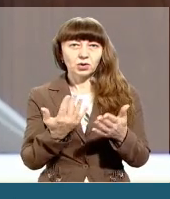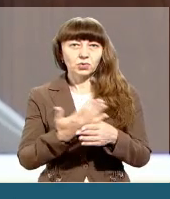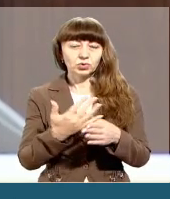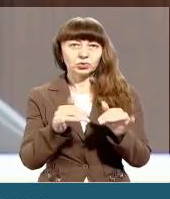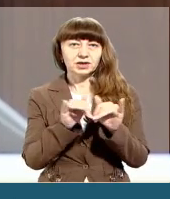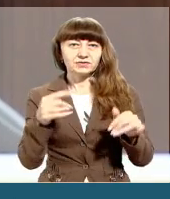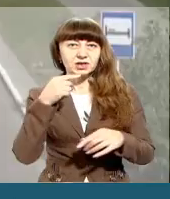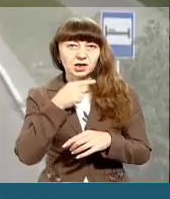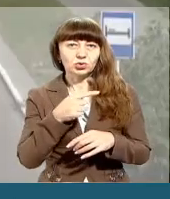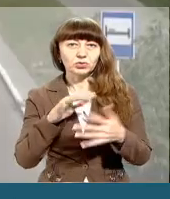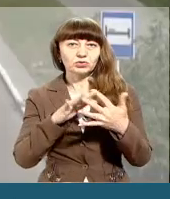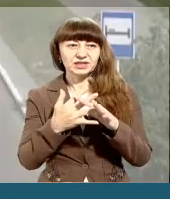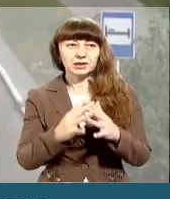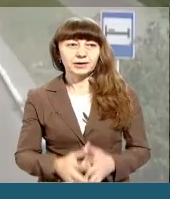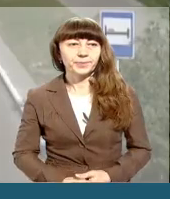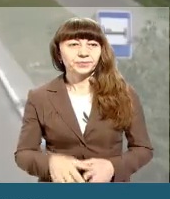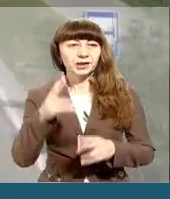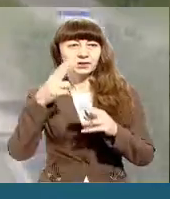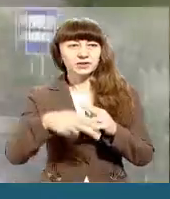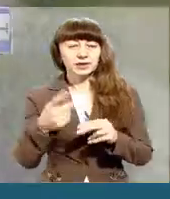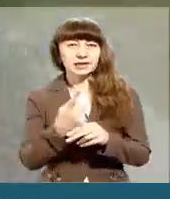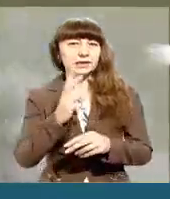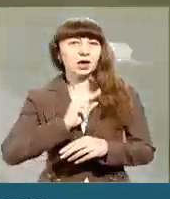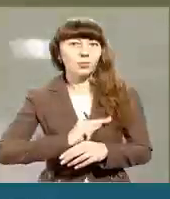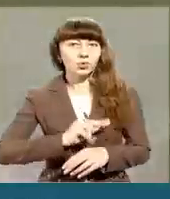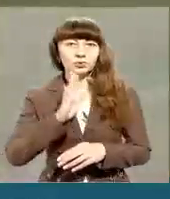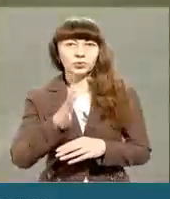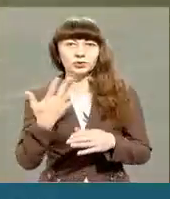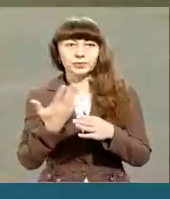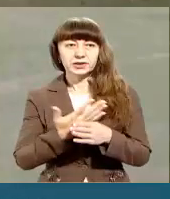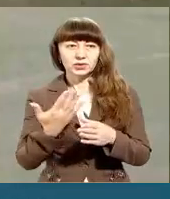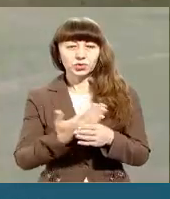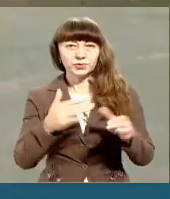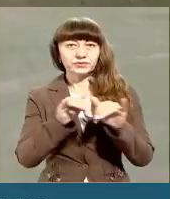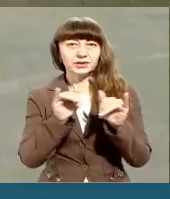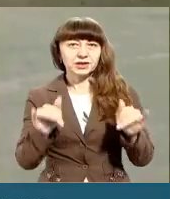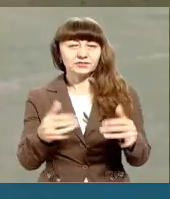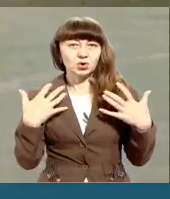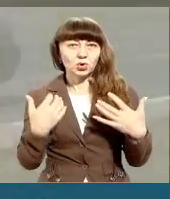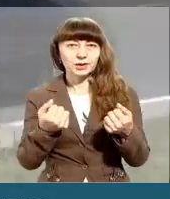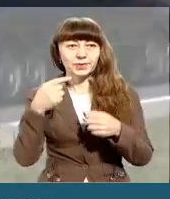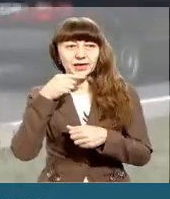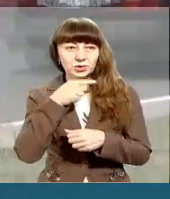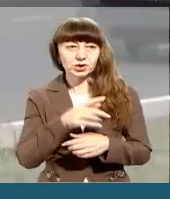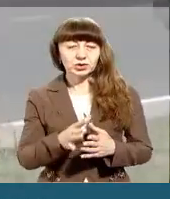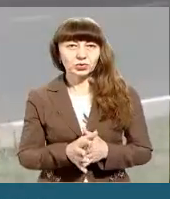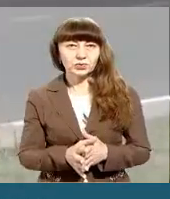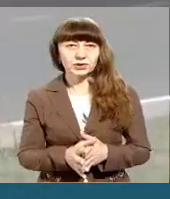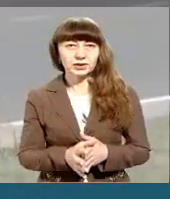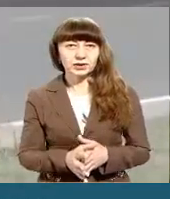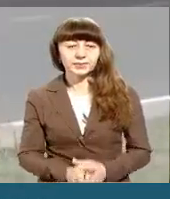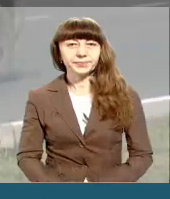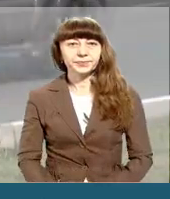береді. Бұл жұмыстарды аяқтау тек заманауи цифрлық қызметтерге қол жеткізуді қамтамасыз етіп қана қоймай, сонымен қатар білім